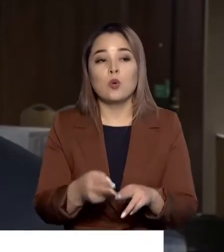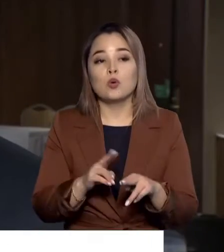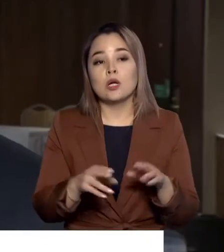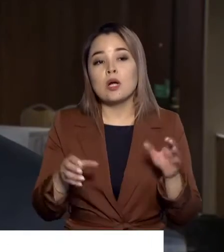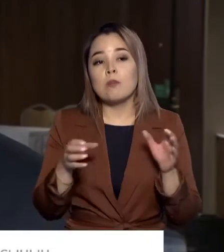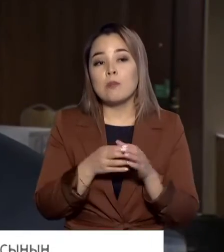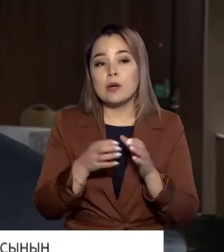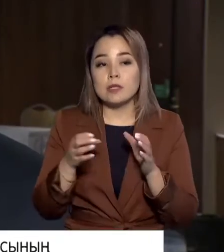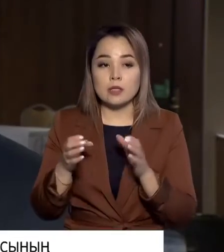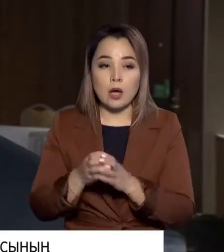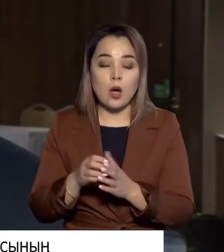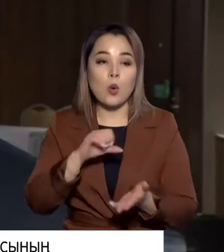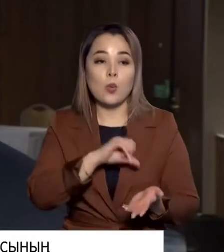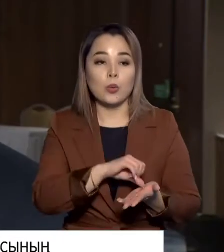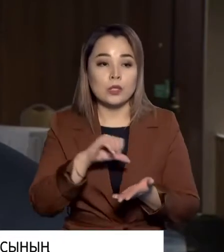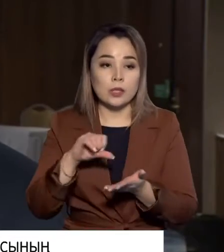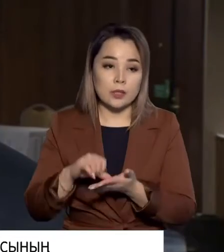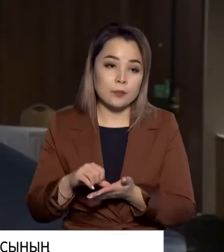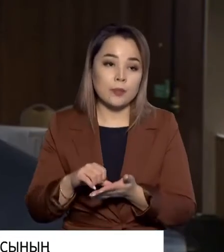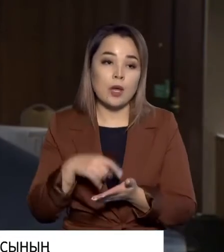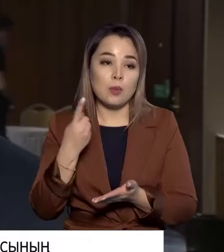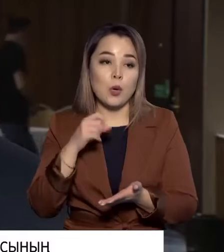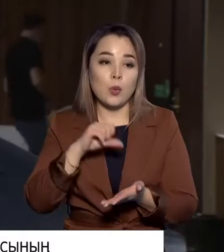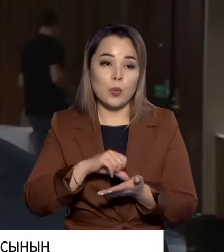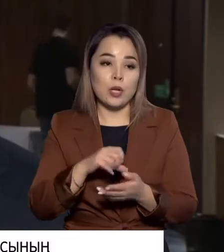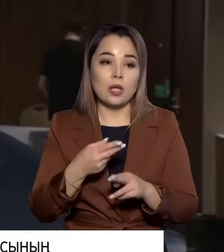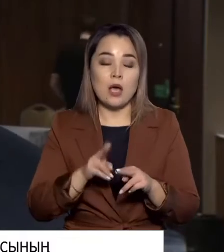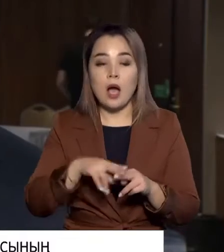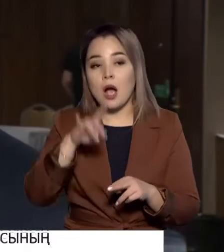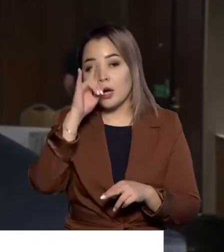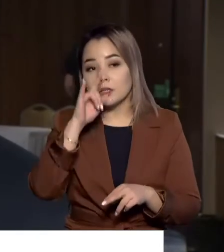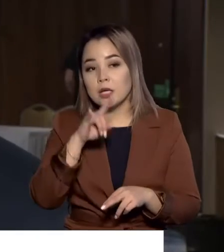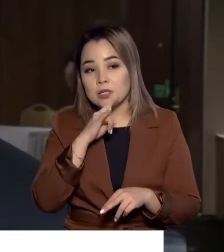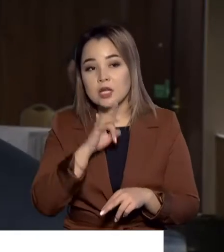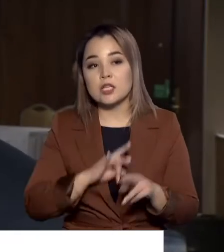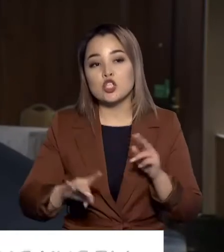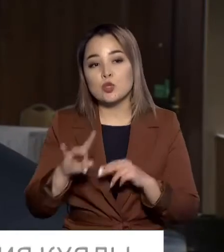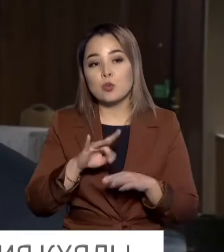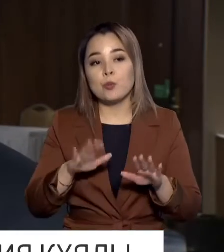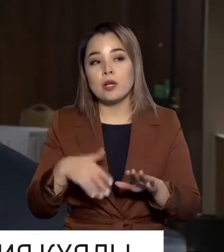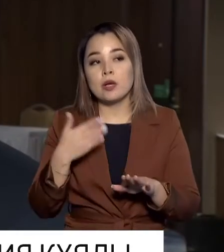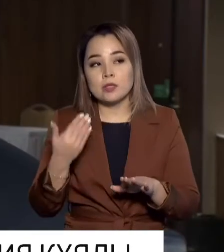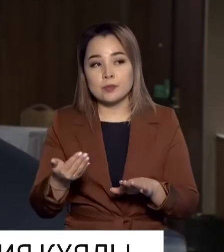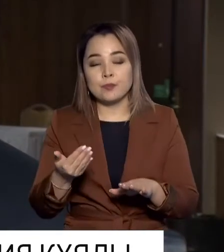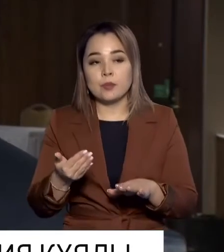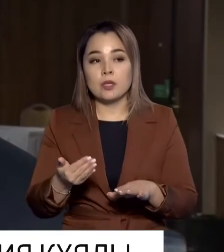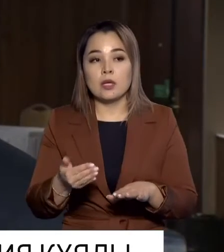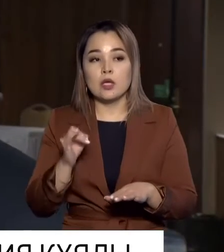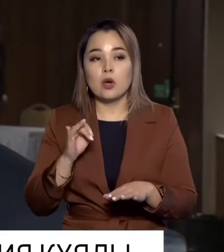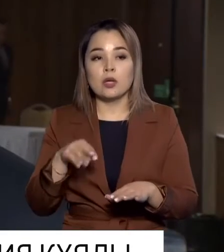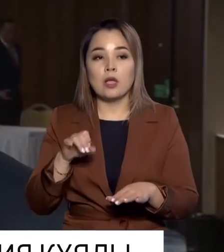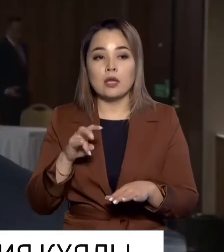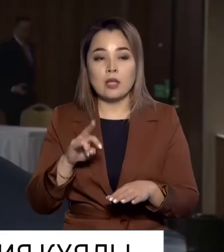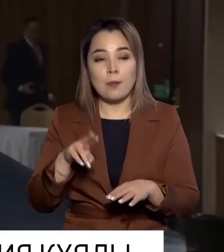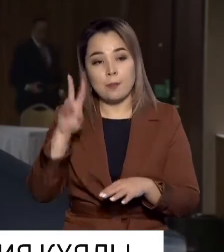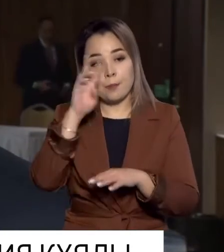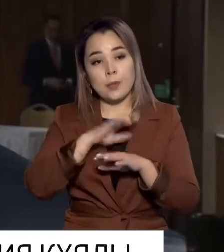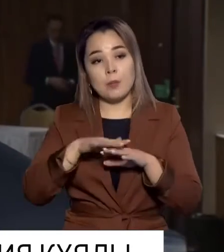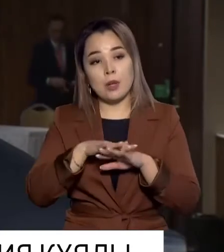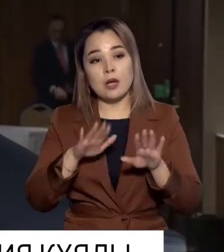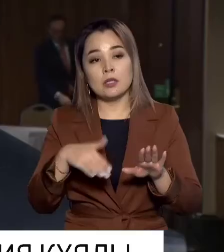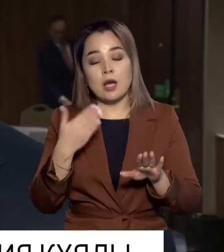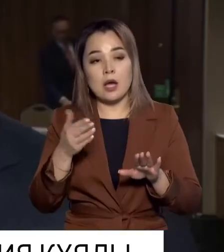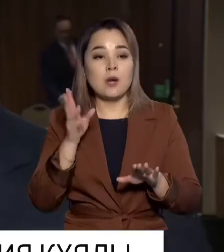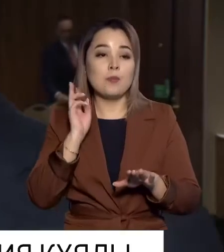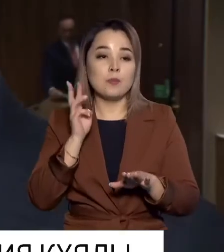компанияның өкілдері, бір өкілі осы Қазақстан Республикасының Иордания мемлекетін